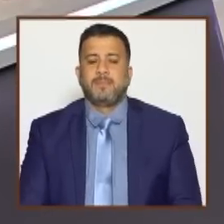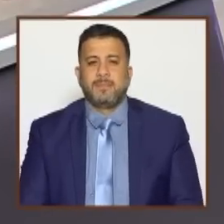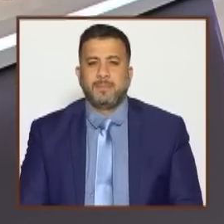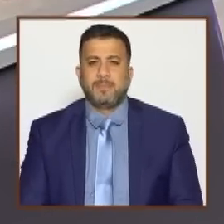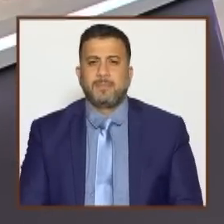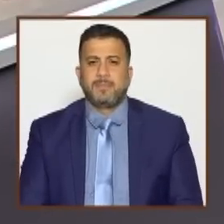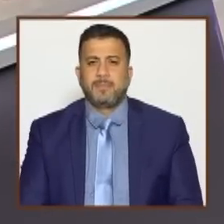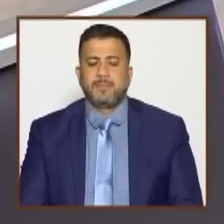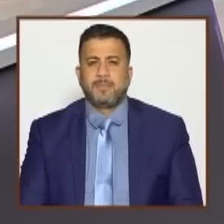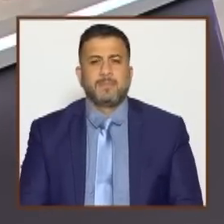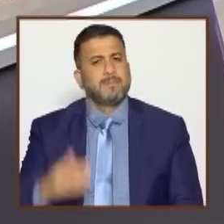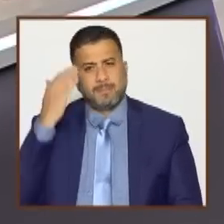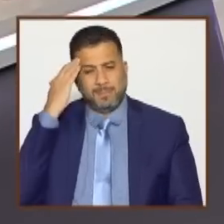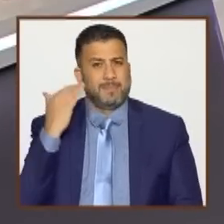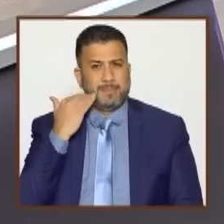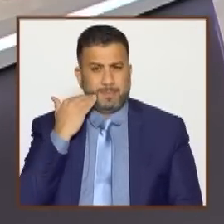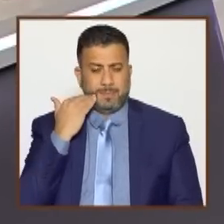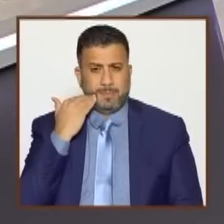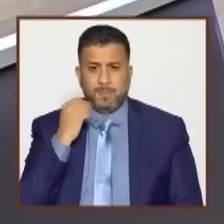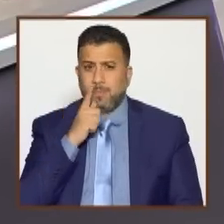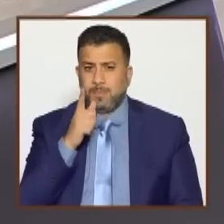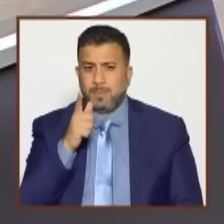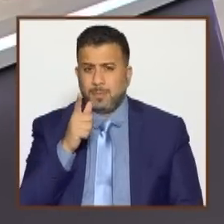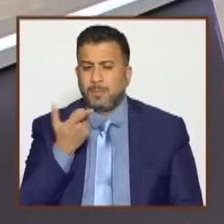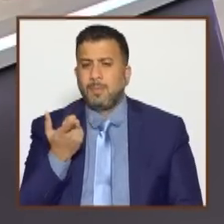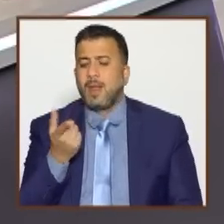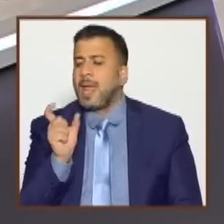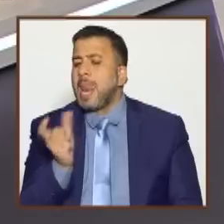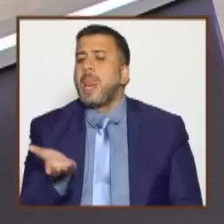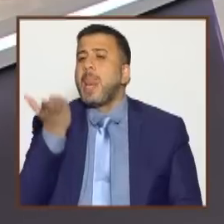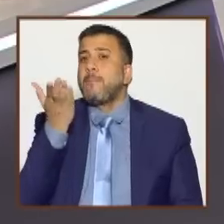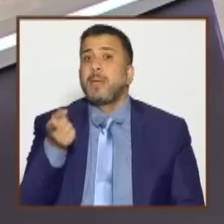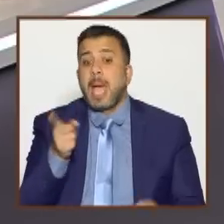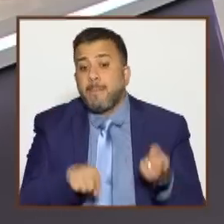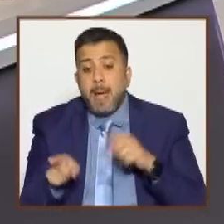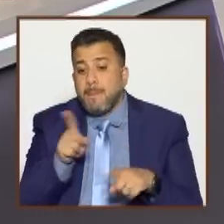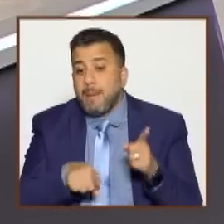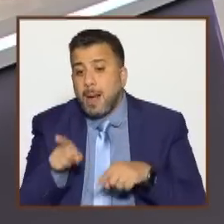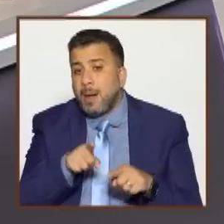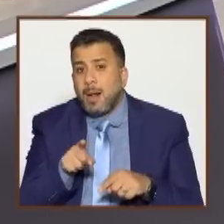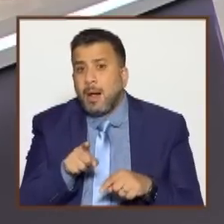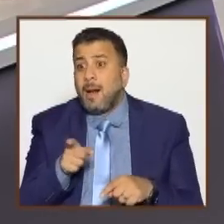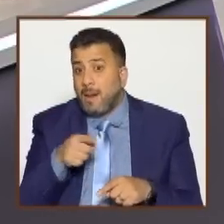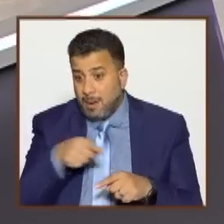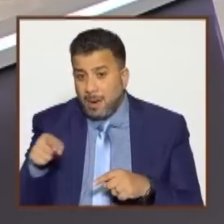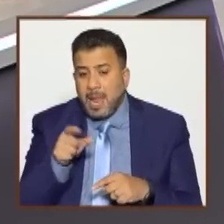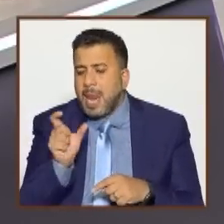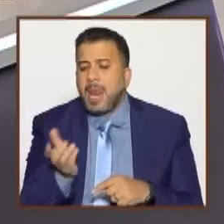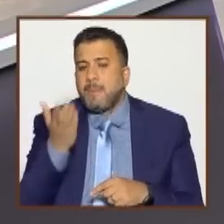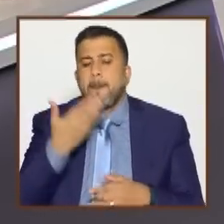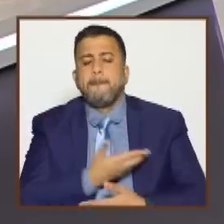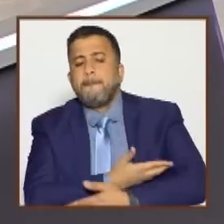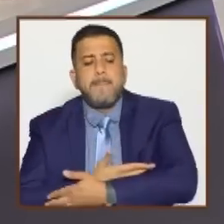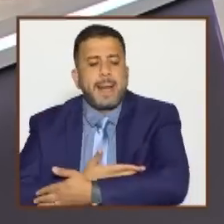أمة الله تسأل عن صلة القرابة بين الأنبياء، تقول يعني هل هناك صلة قرابة؟ وبالنسبة لمريم هل